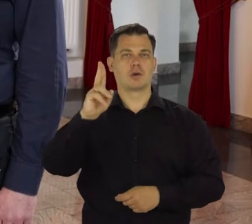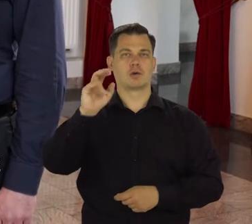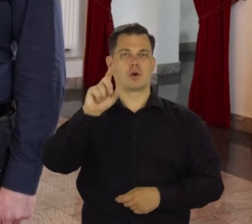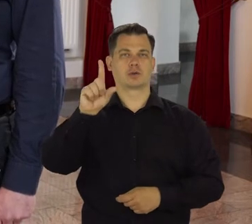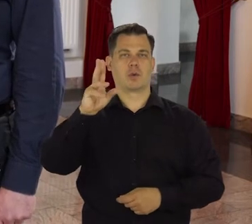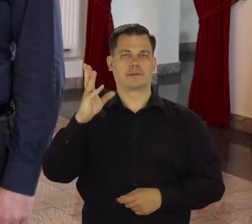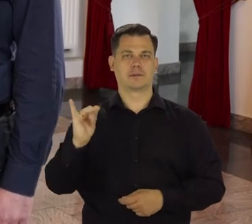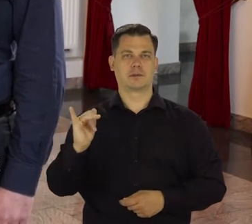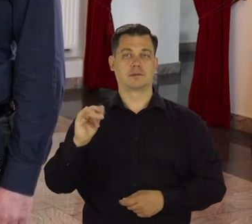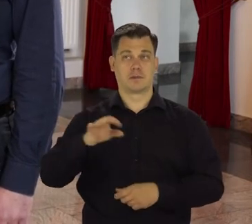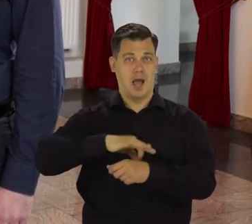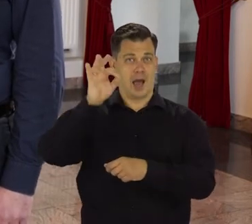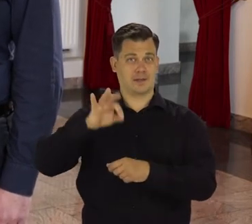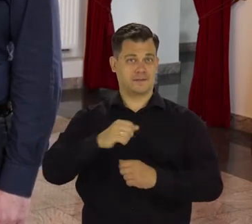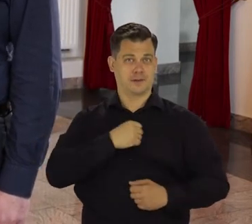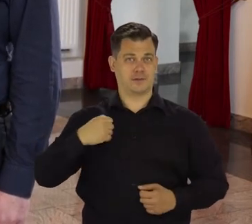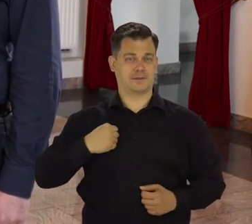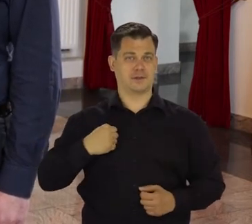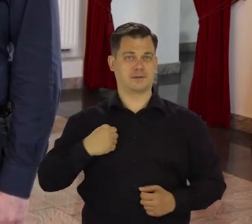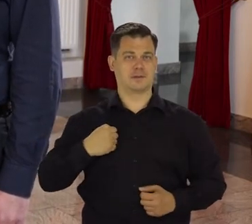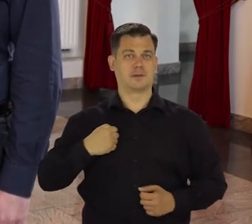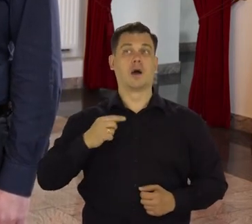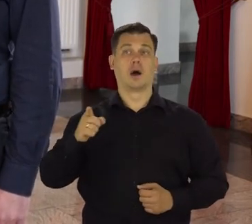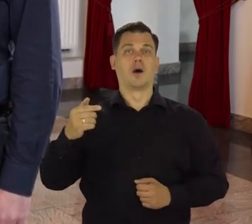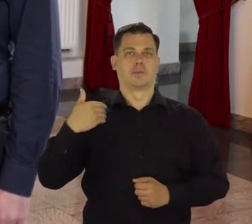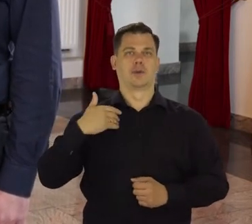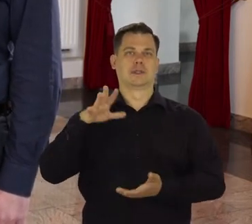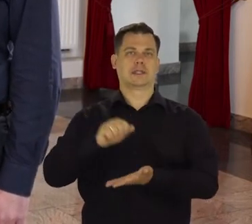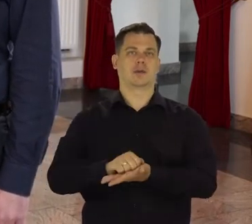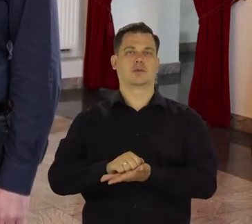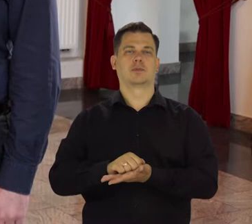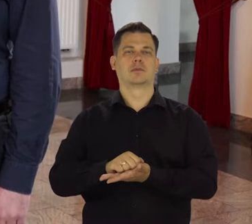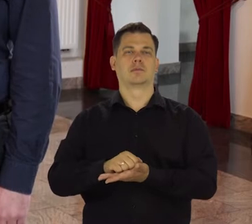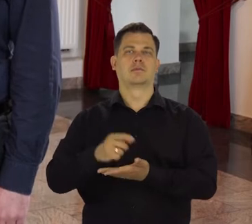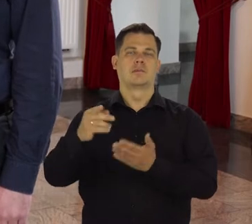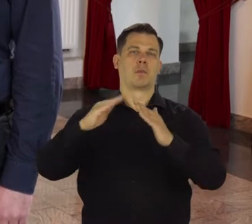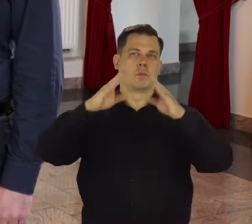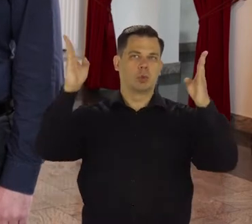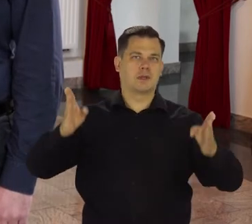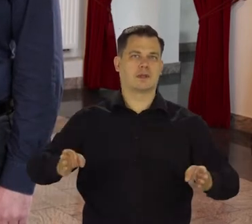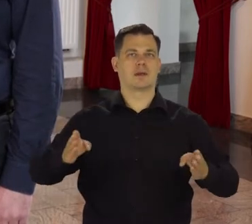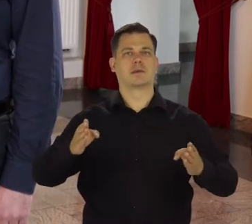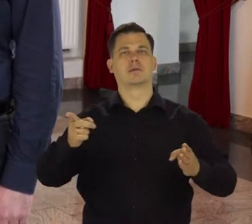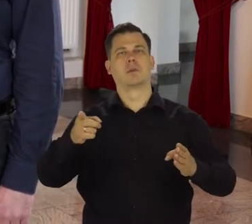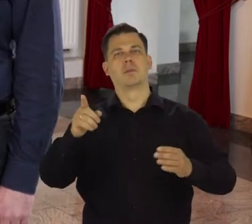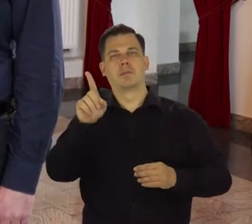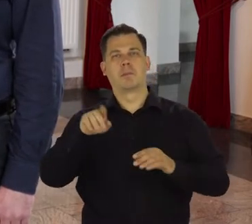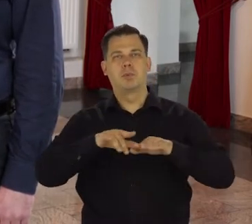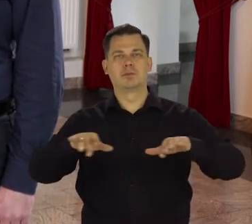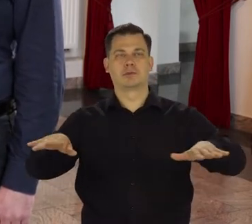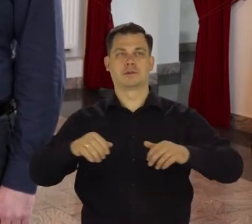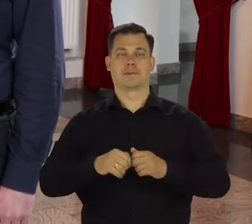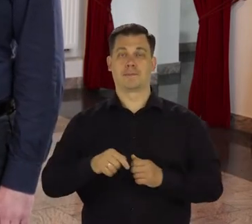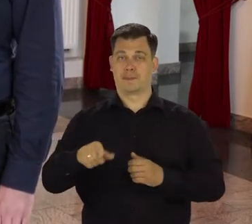Karola Kozłowskiego, architekta warszawskiego, który między innymi zajmował się także budynkami użyteczności